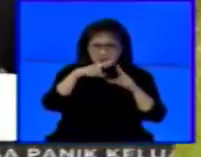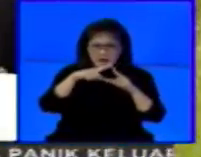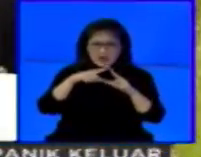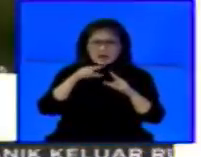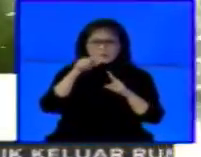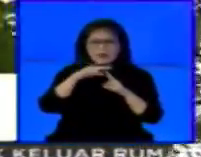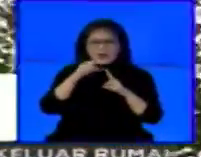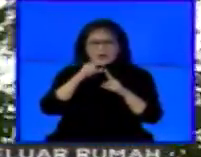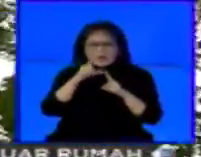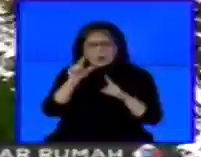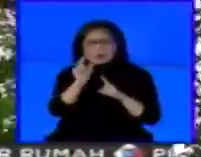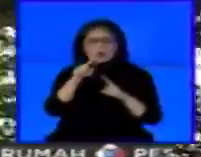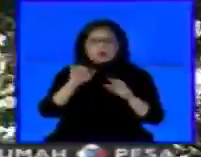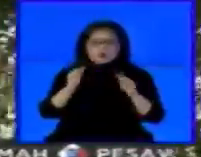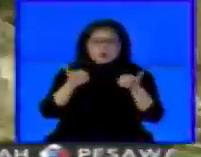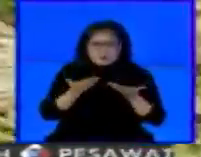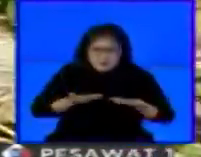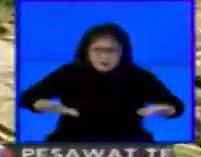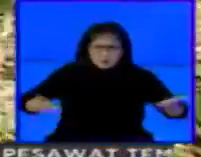utan Tapanuli?